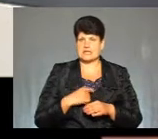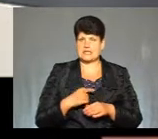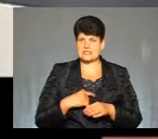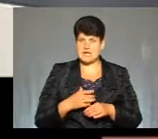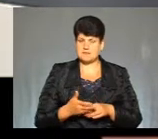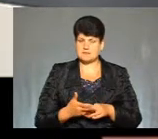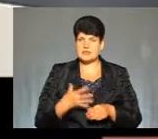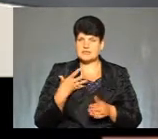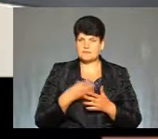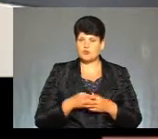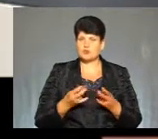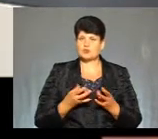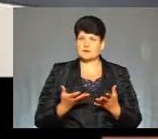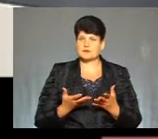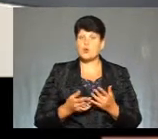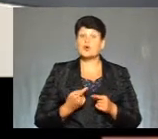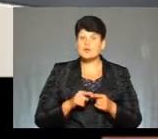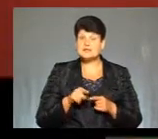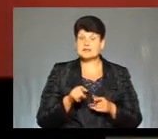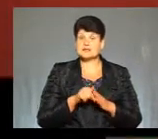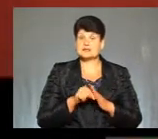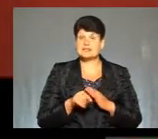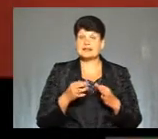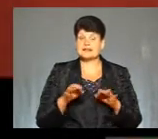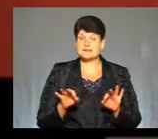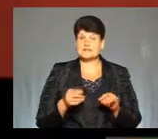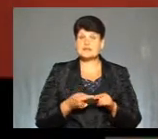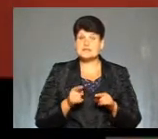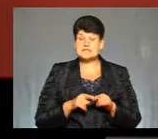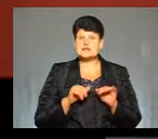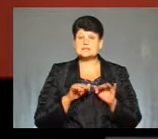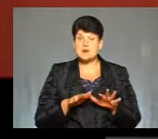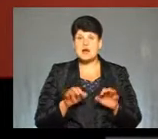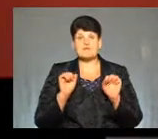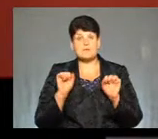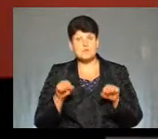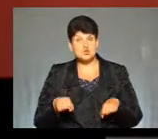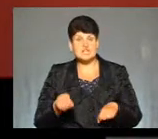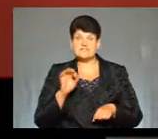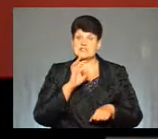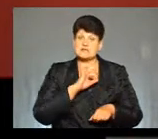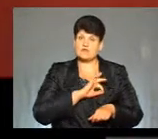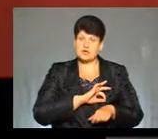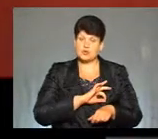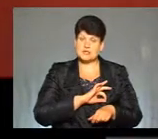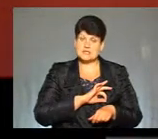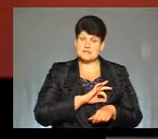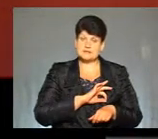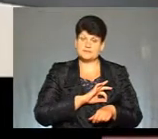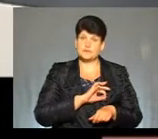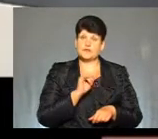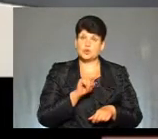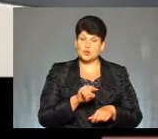своїх власних потреб. Ось що таке незалежність. Незалежність – це справа, це можливість використати